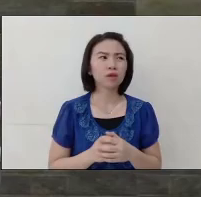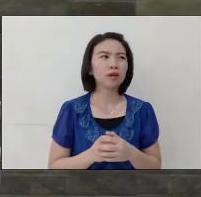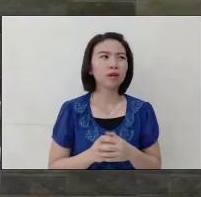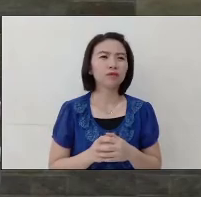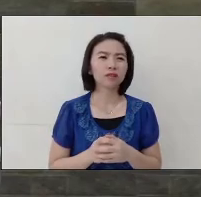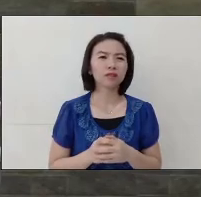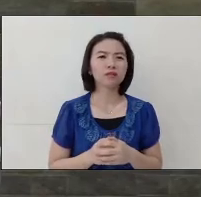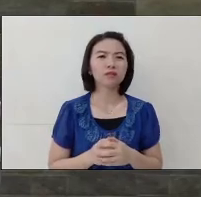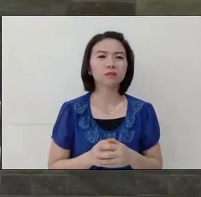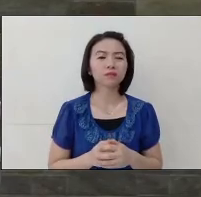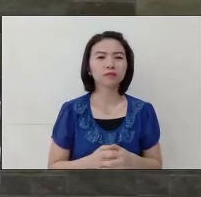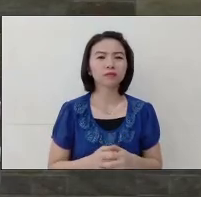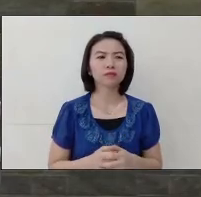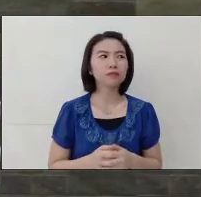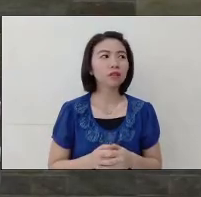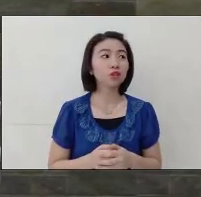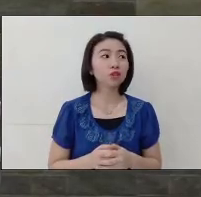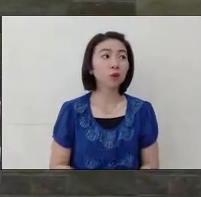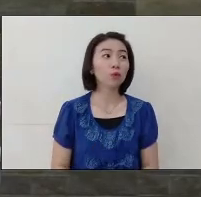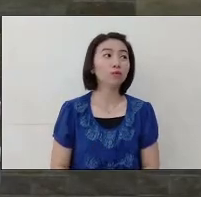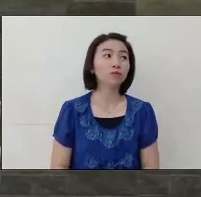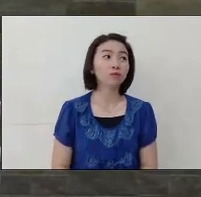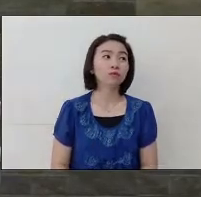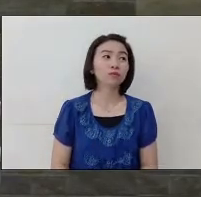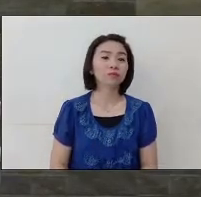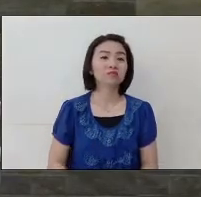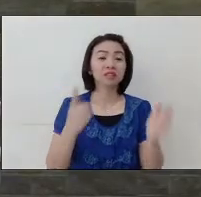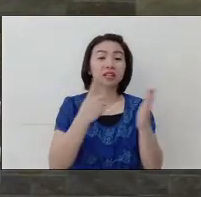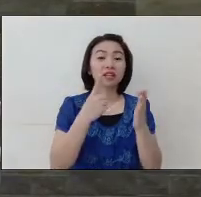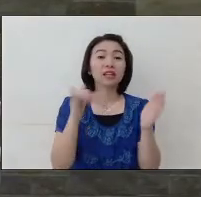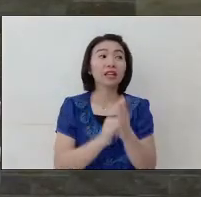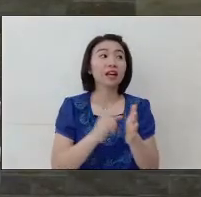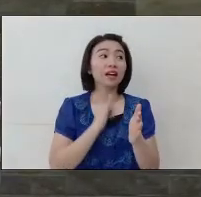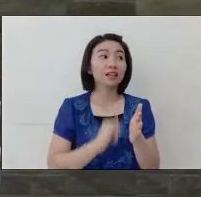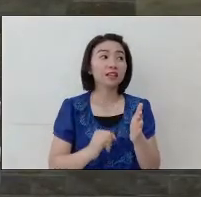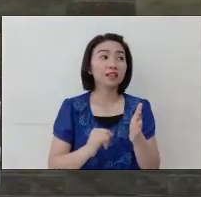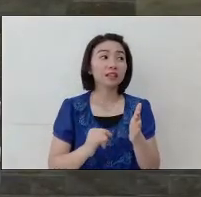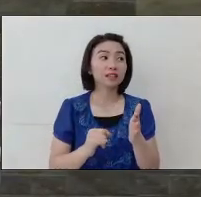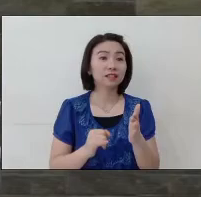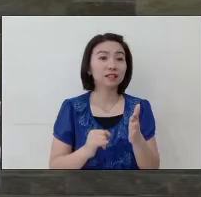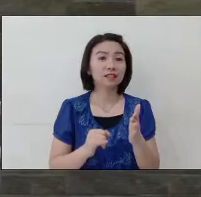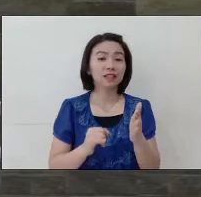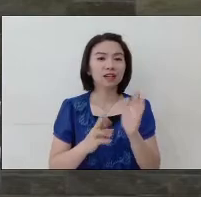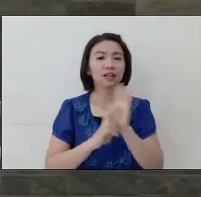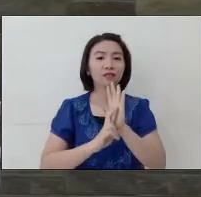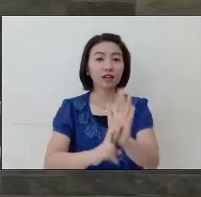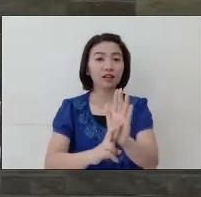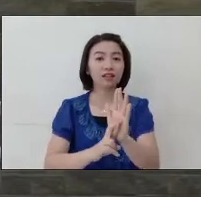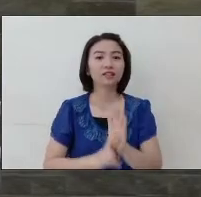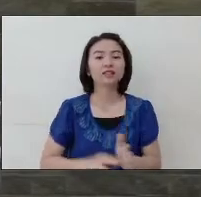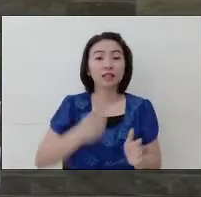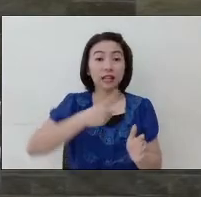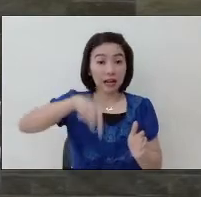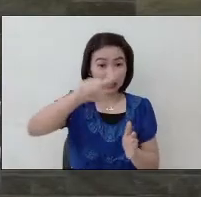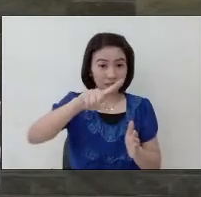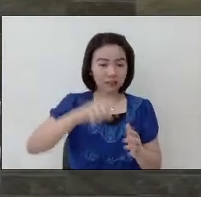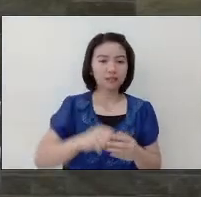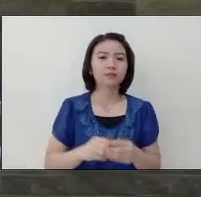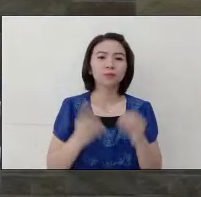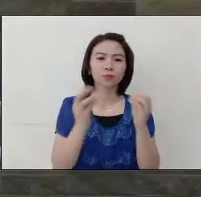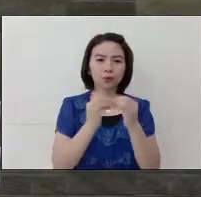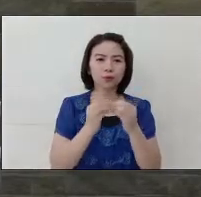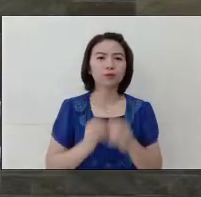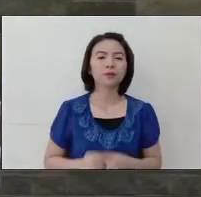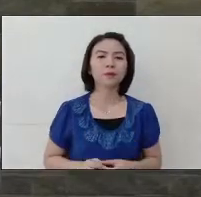ang aapaw dyan sa buhay po natin. Now, listen to me. Napakadali lamang ho natin. Wag, you know, people are trying